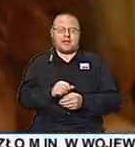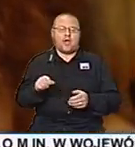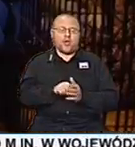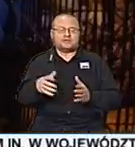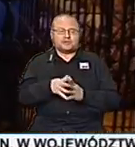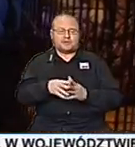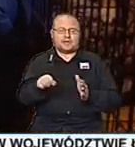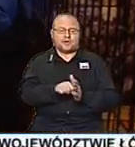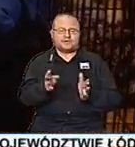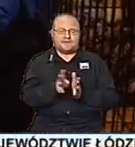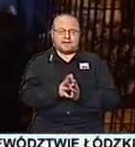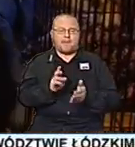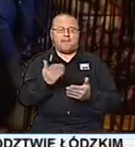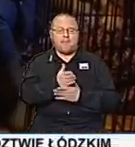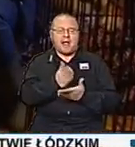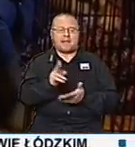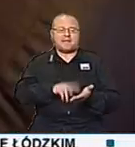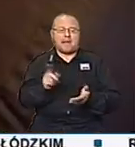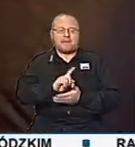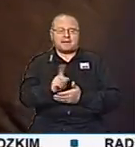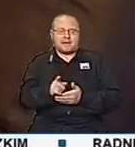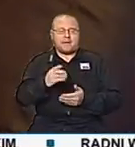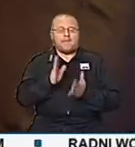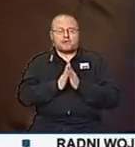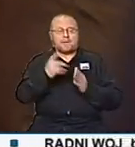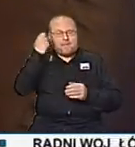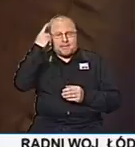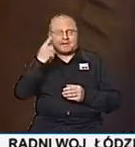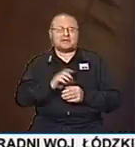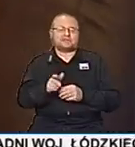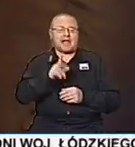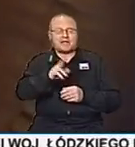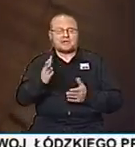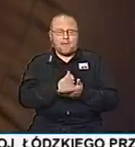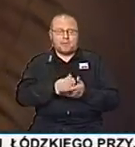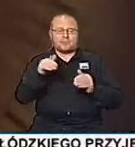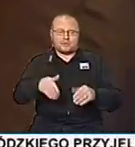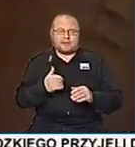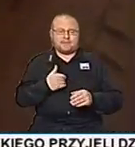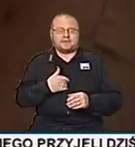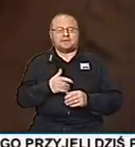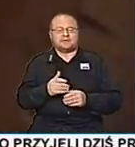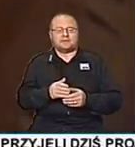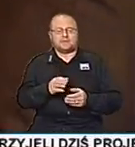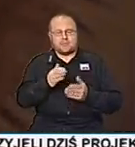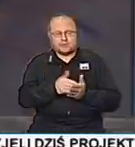do 19 na naszą akcję Pomaganie na Merdanie. Proszę pamiętać, że każda pomoc może być pomocą na miarę psiego życia.